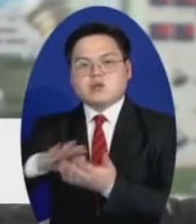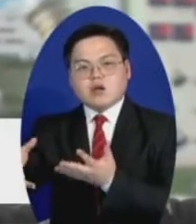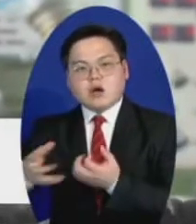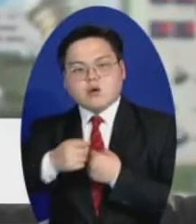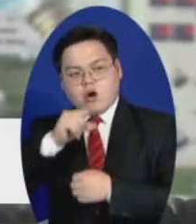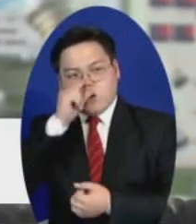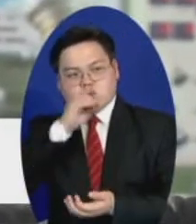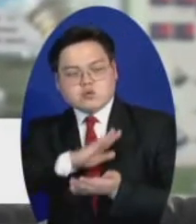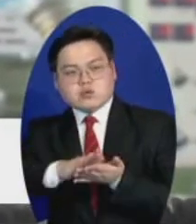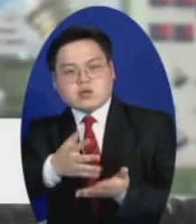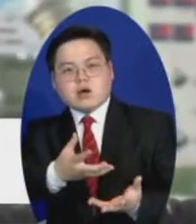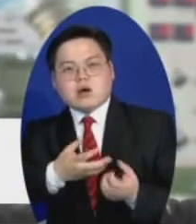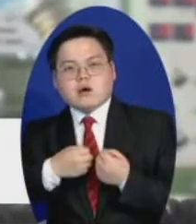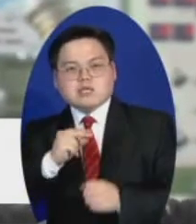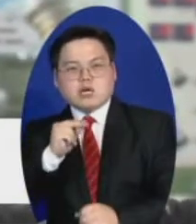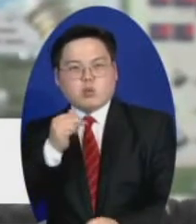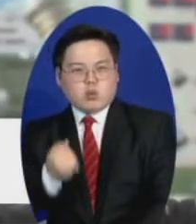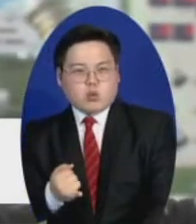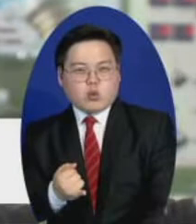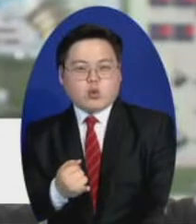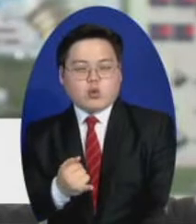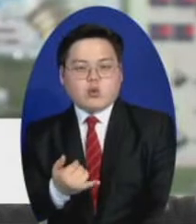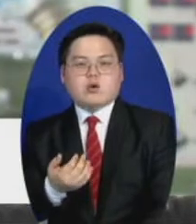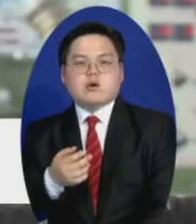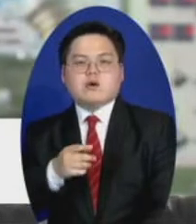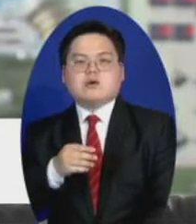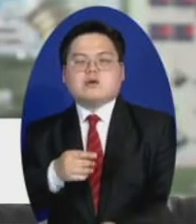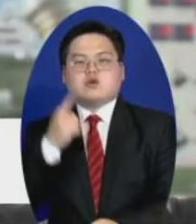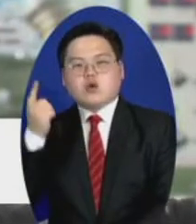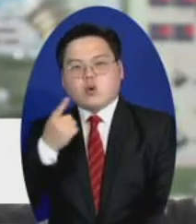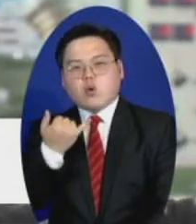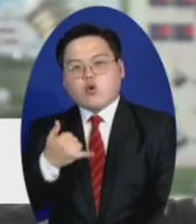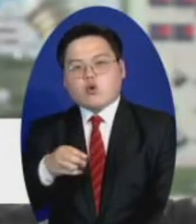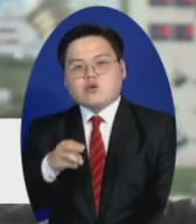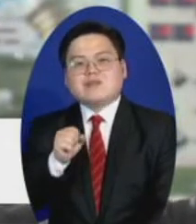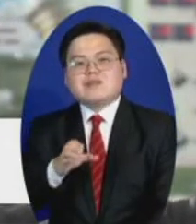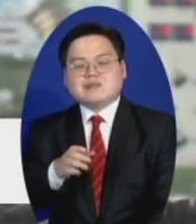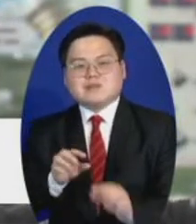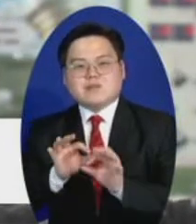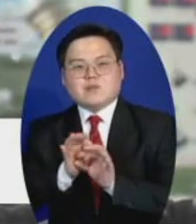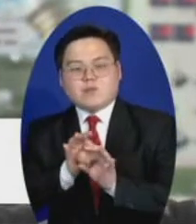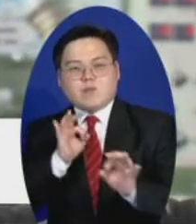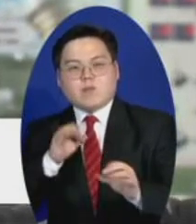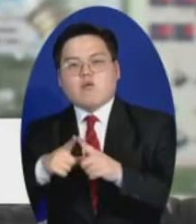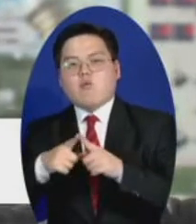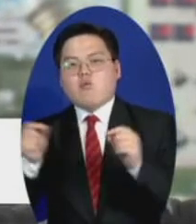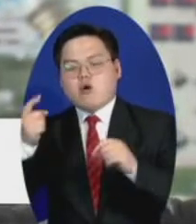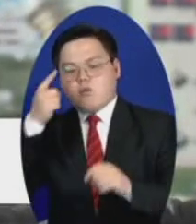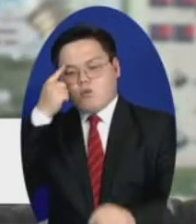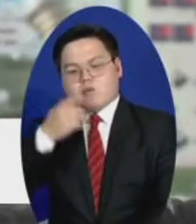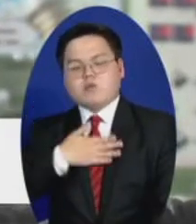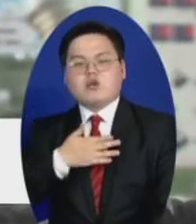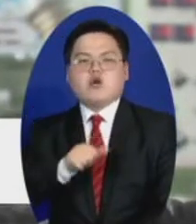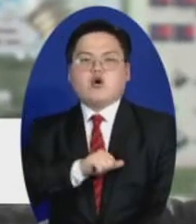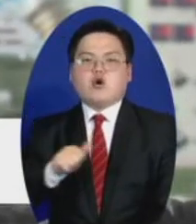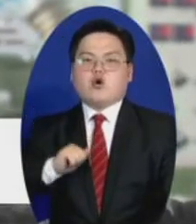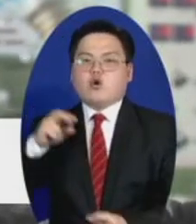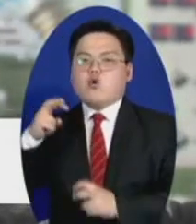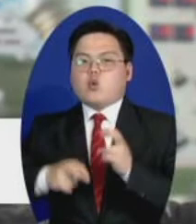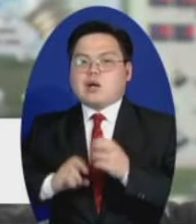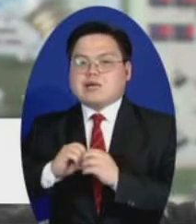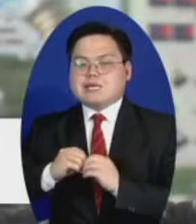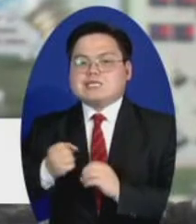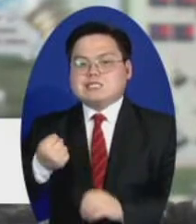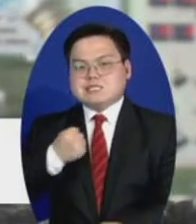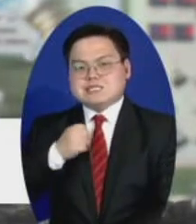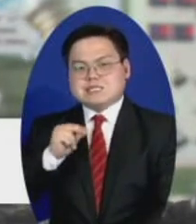байгаа, Оросоос орж ирж байгаа чанар муутай одоо захиргааны утсыг одоо болиоч, харин одоо юмдгийн дотооддоо одоо бас хийж